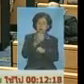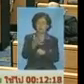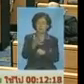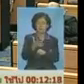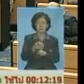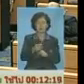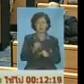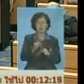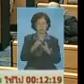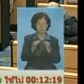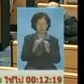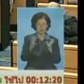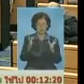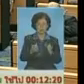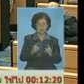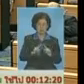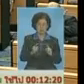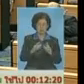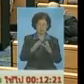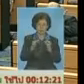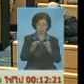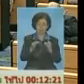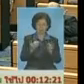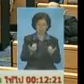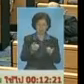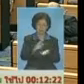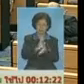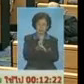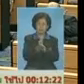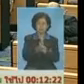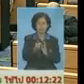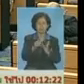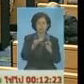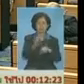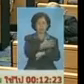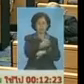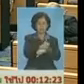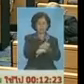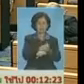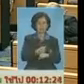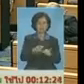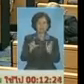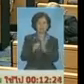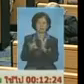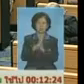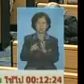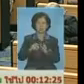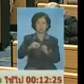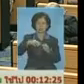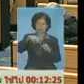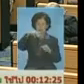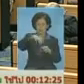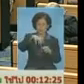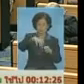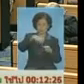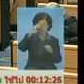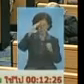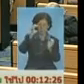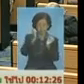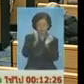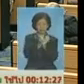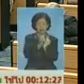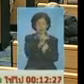ใหญ่แต่ท่านเอาประเด็นนี้ไปบิดเบือนเป็นประเด็นทางการเมืองเพราะท้ายที่สุดแล้วครับเหตุที่ทำให้สำนักงานตำรวจแห่งชาติได้รับความเสียหายเป็นเหตุ